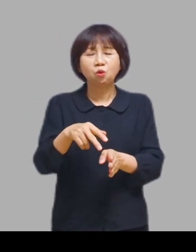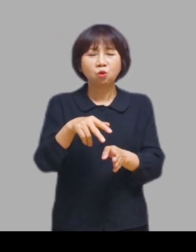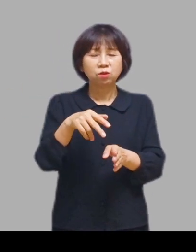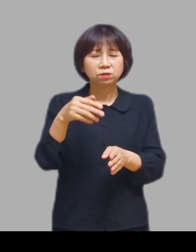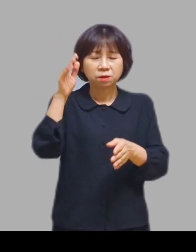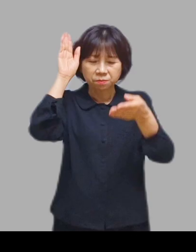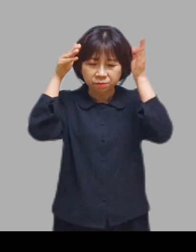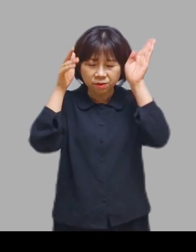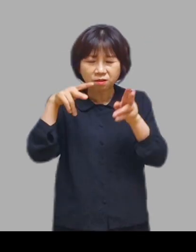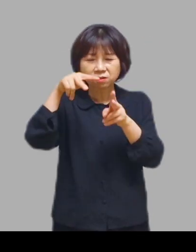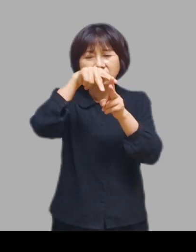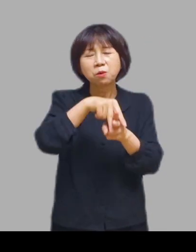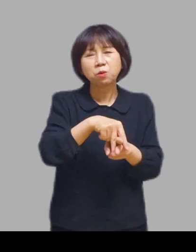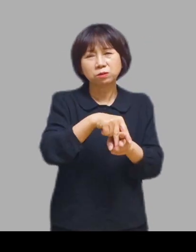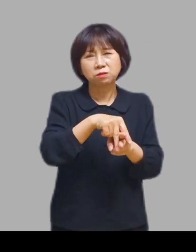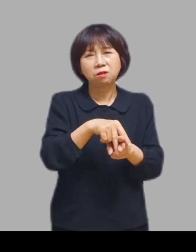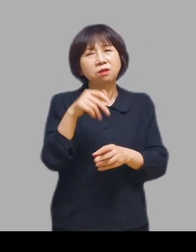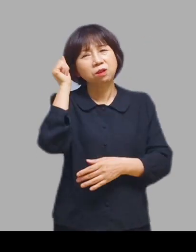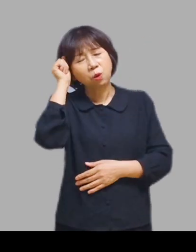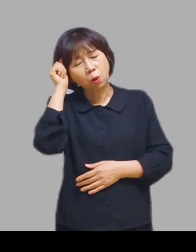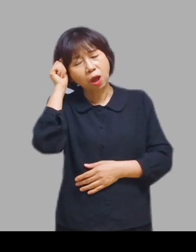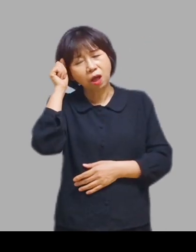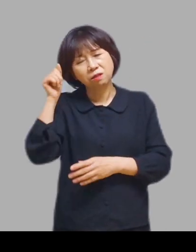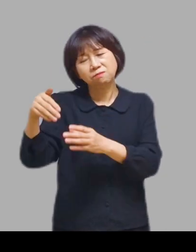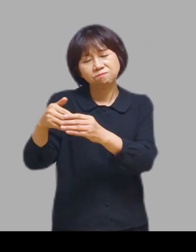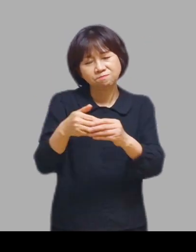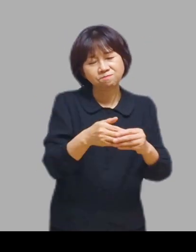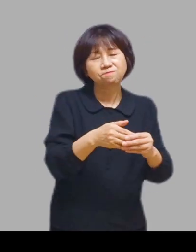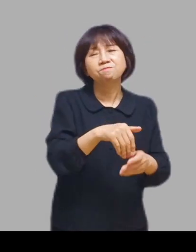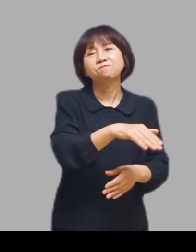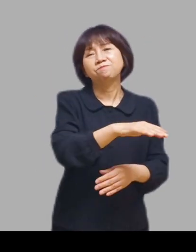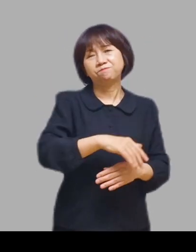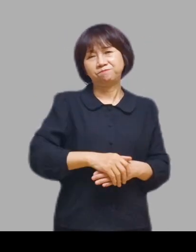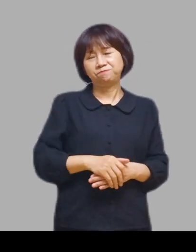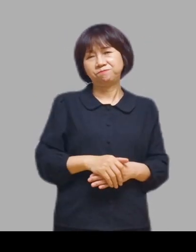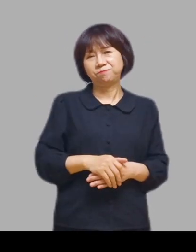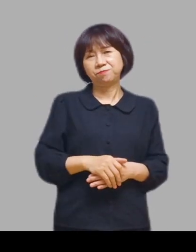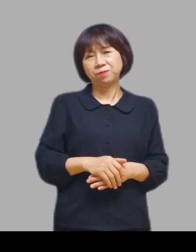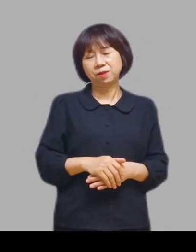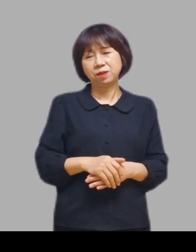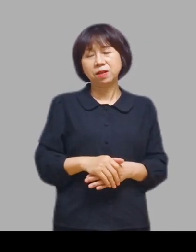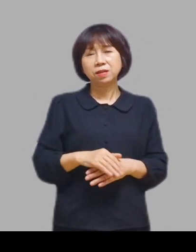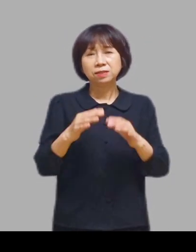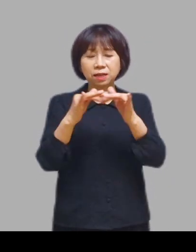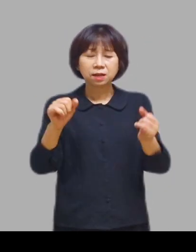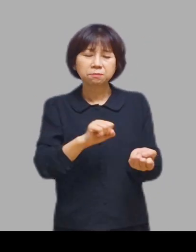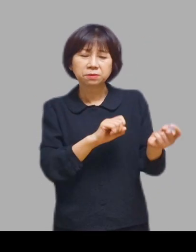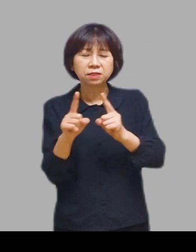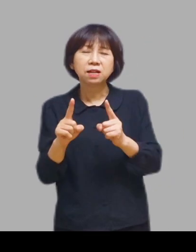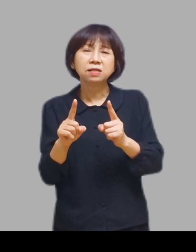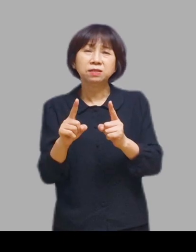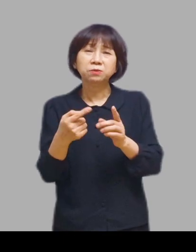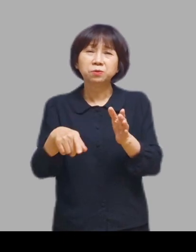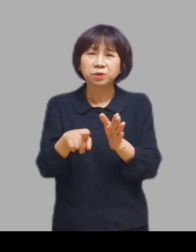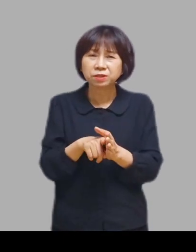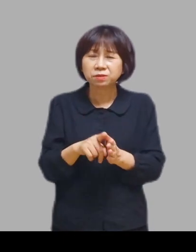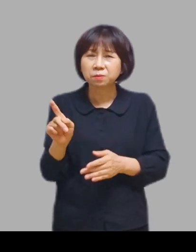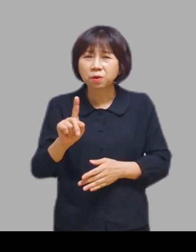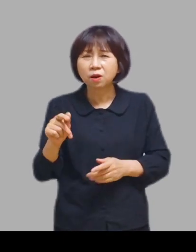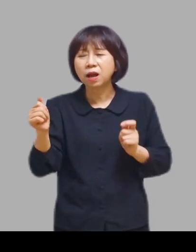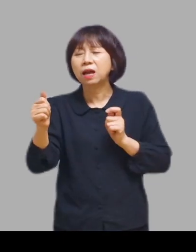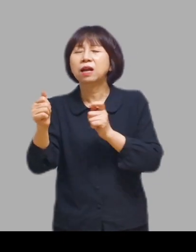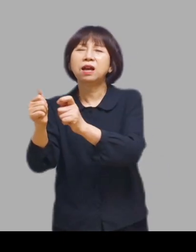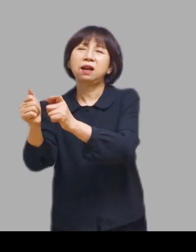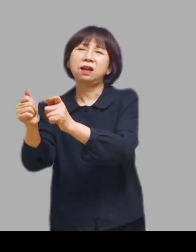데려가 돌보아 줍니다. 성도 여러분, 사람을 살리는 일은요, 가까이 가서 거기서부터